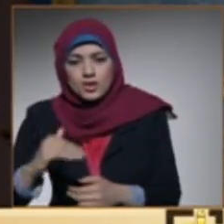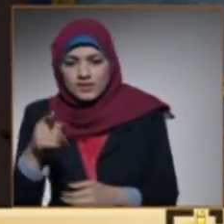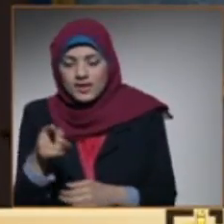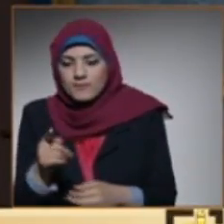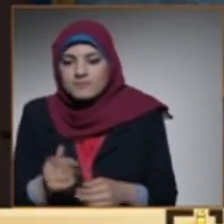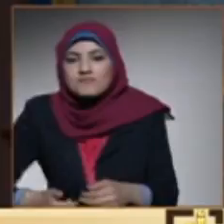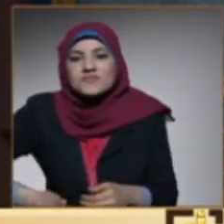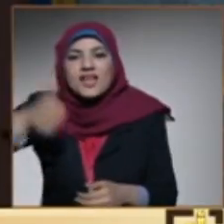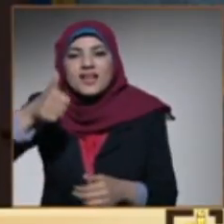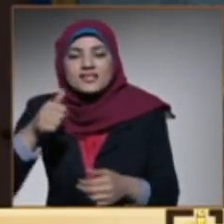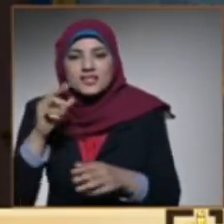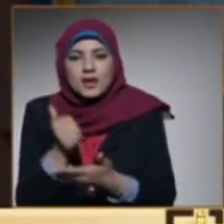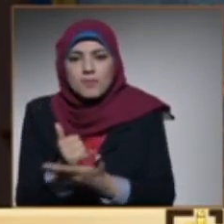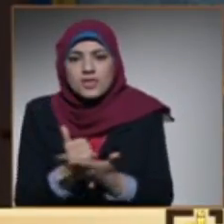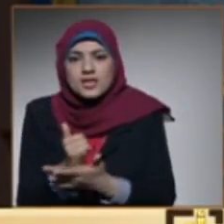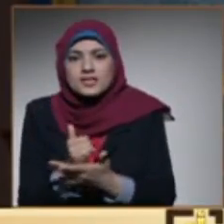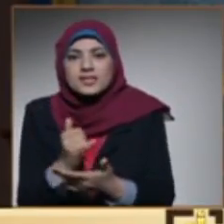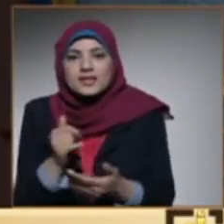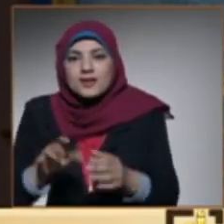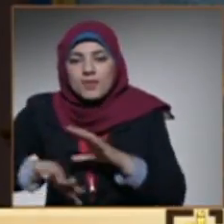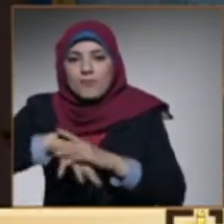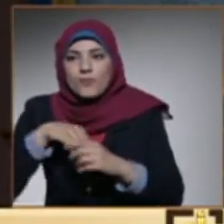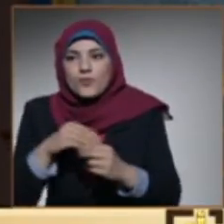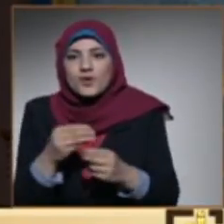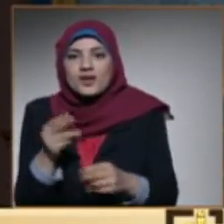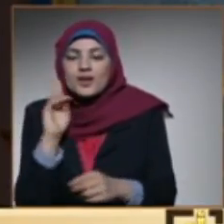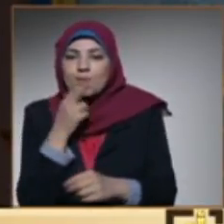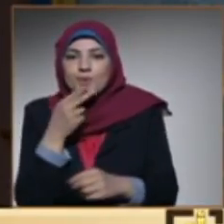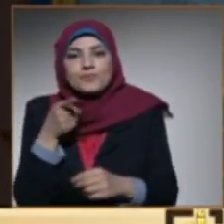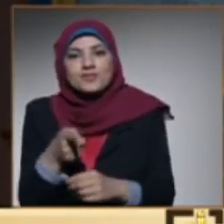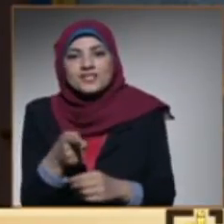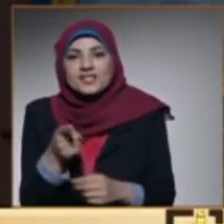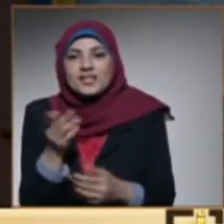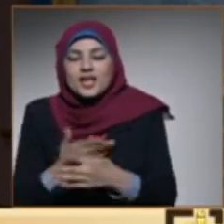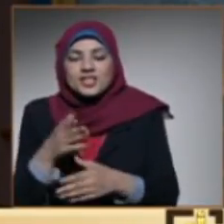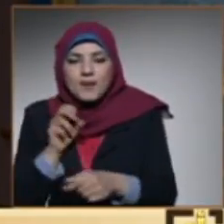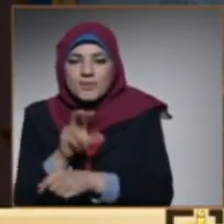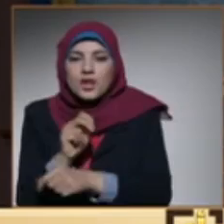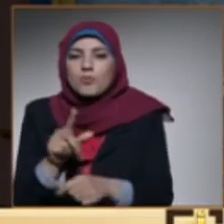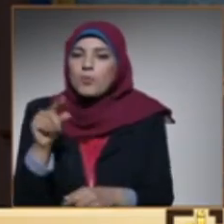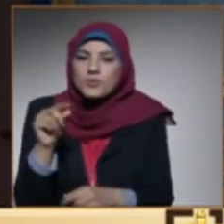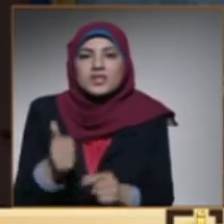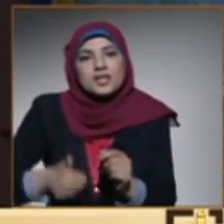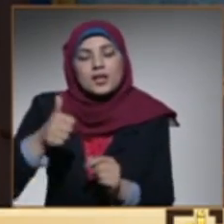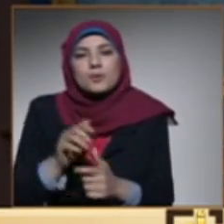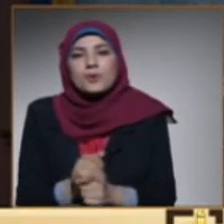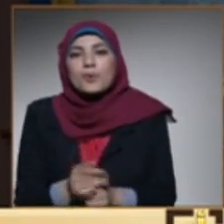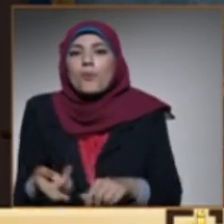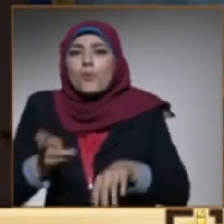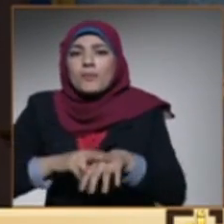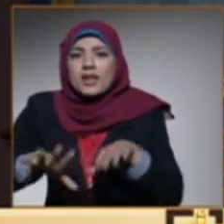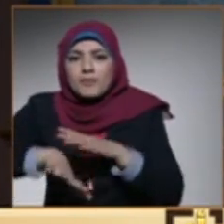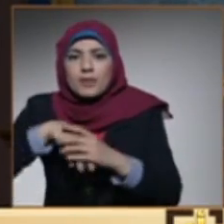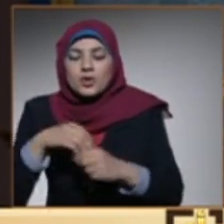افضل المدارس تعاملا مع مع السم. وكمان هي بتحاول تعمل